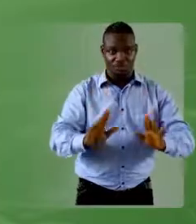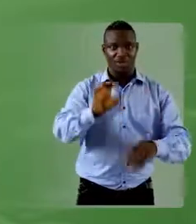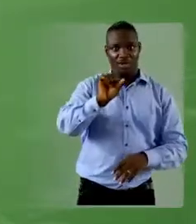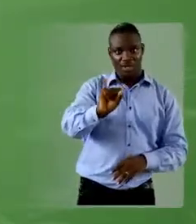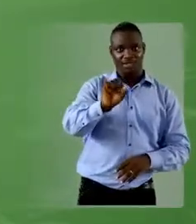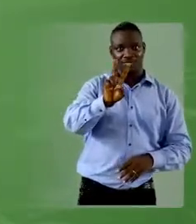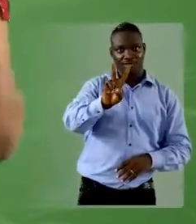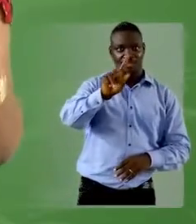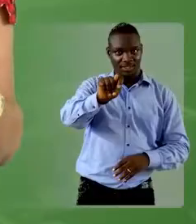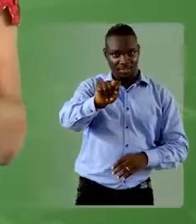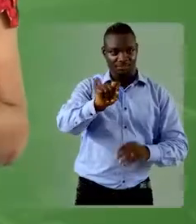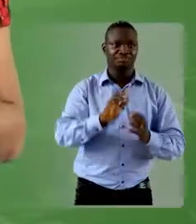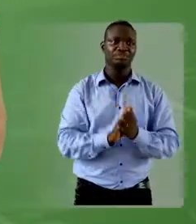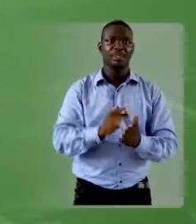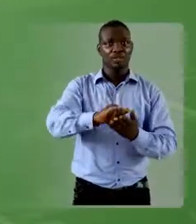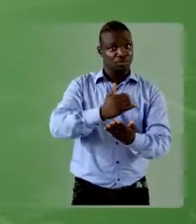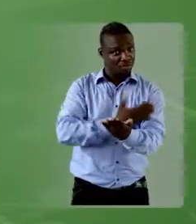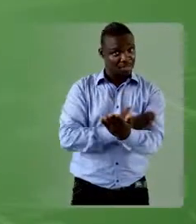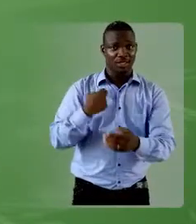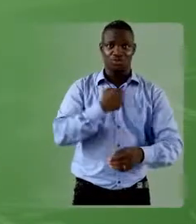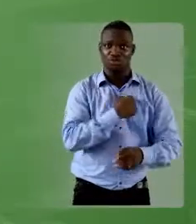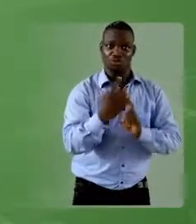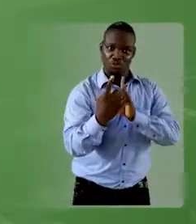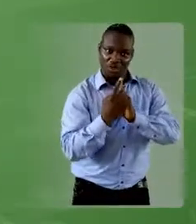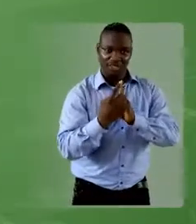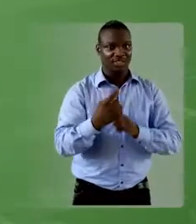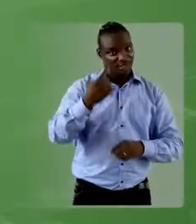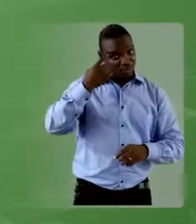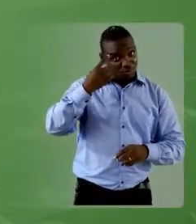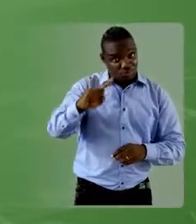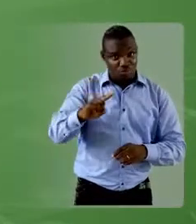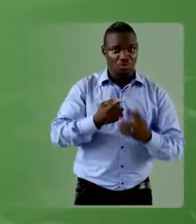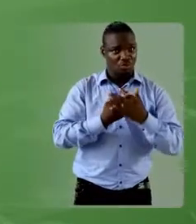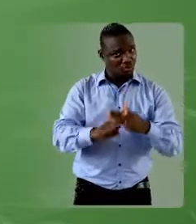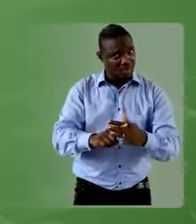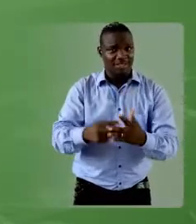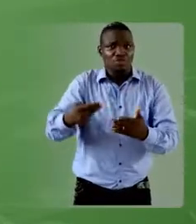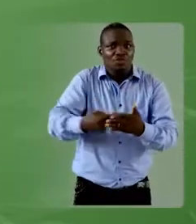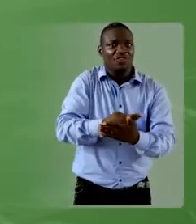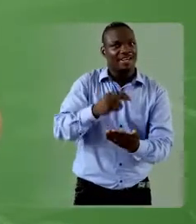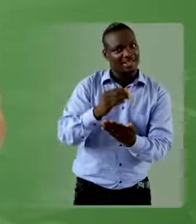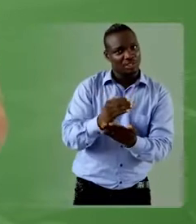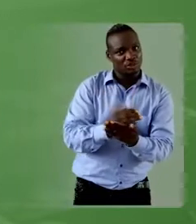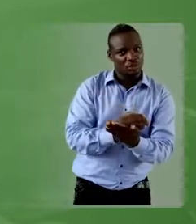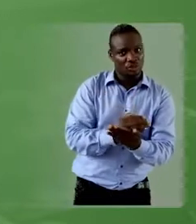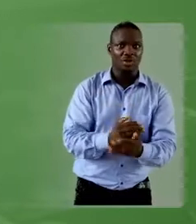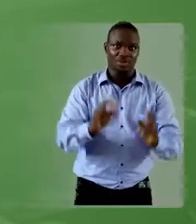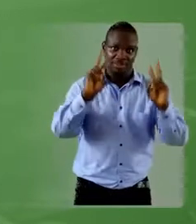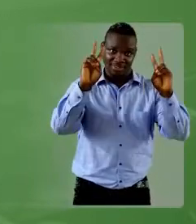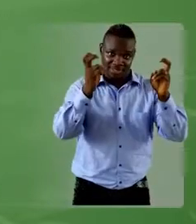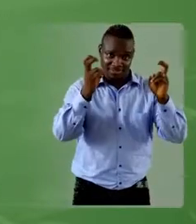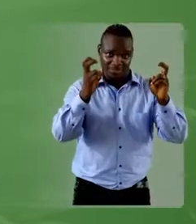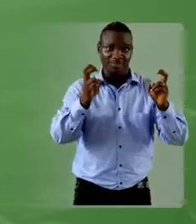de SVT. Ce matin, on se retrouve pour aborder une nouvelle leçon